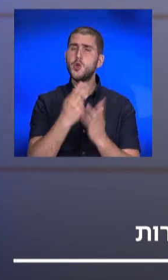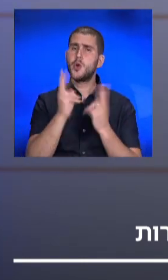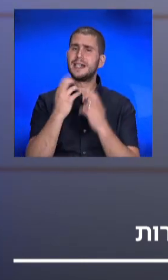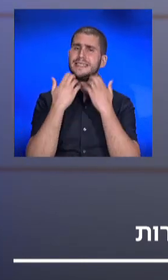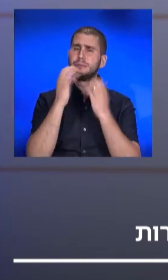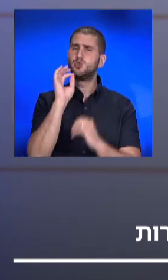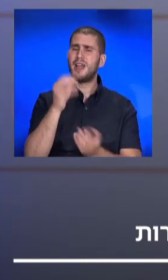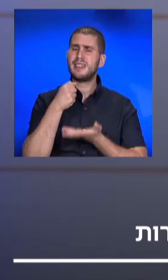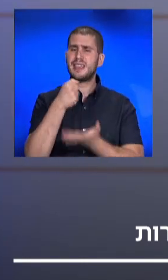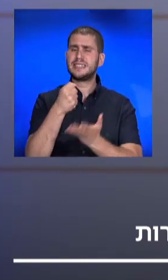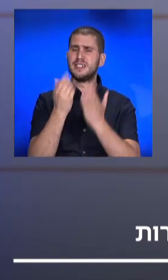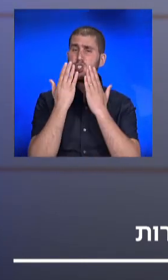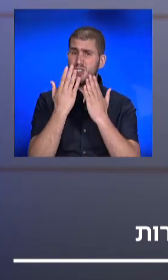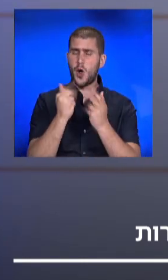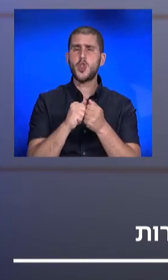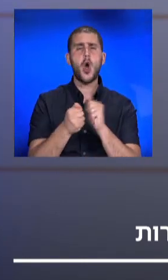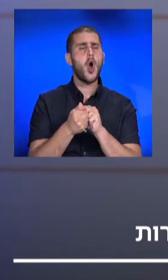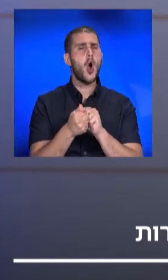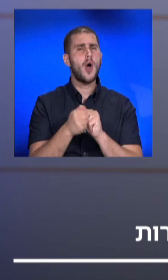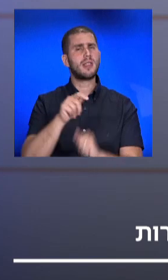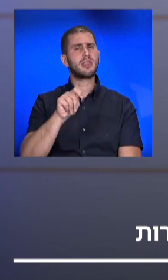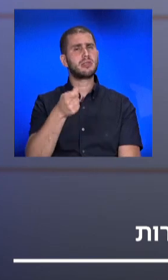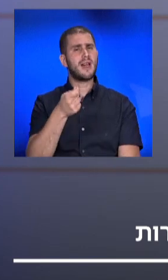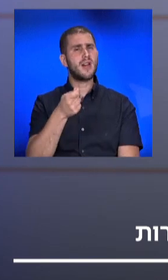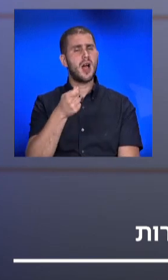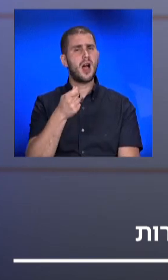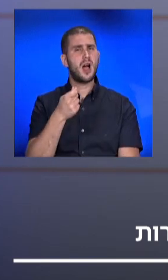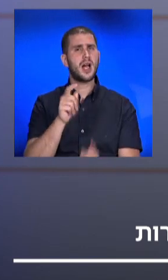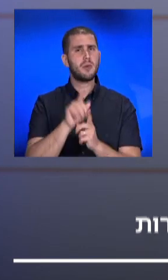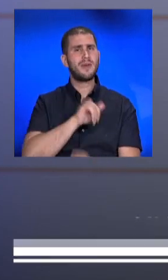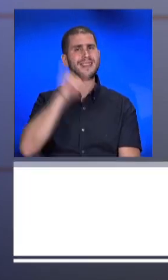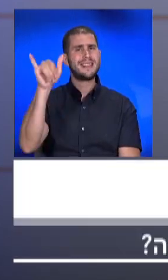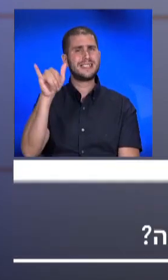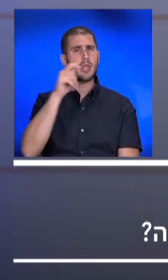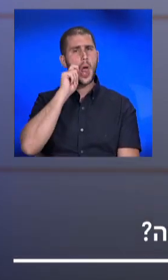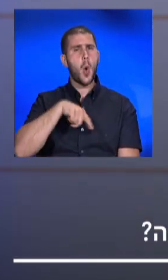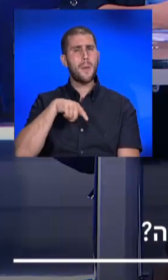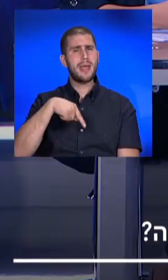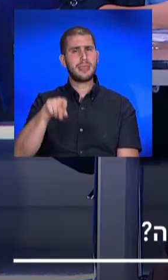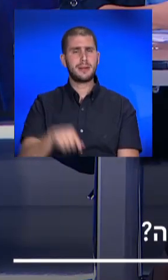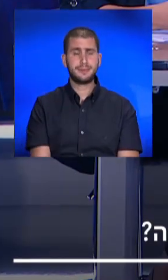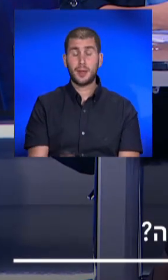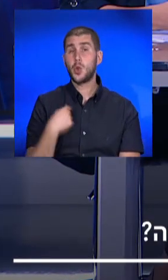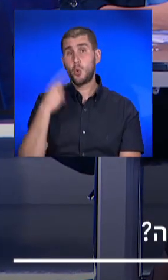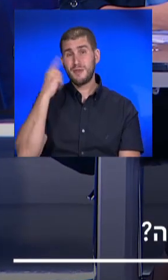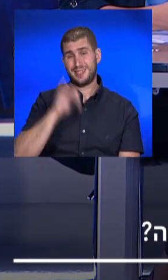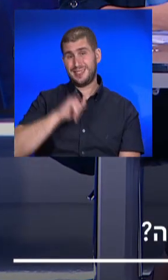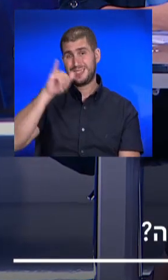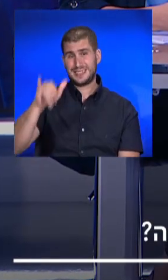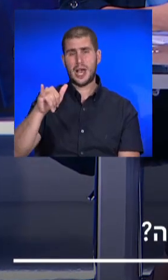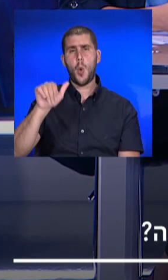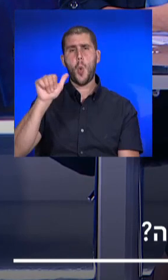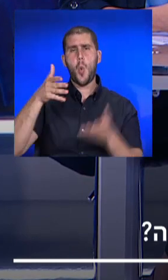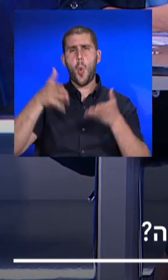של תקציב הישיבות, או דווקא הנסיעה לאומן השנה? אני חושב שהנסיעה לאומן,